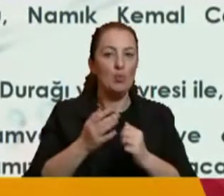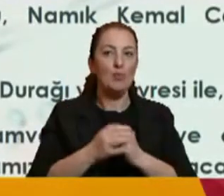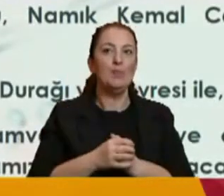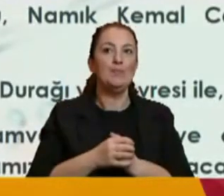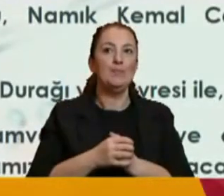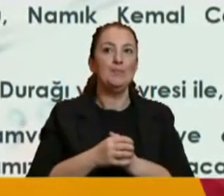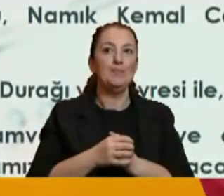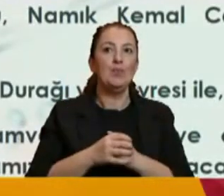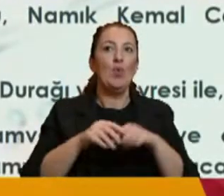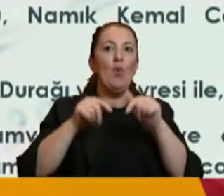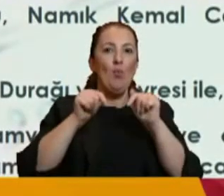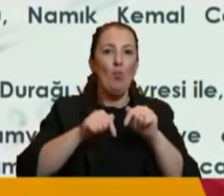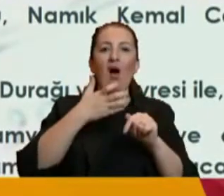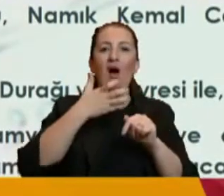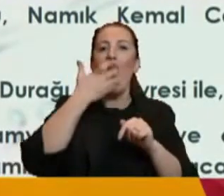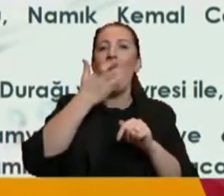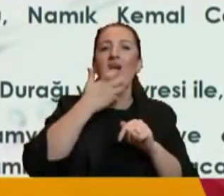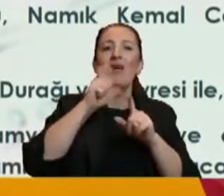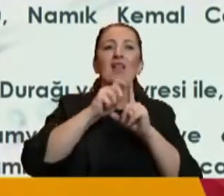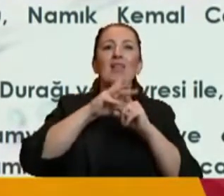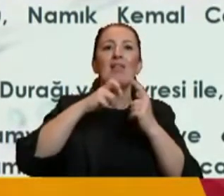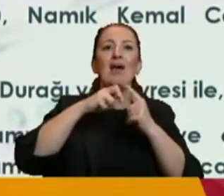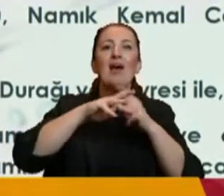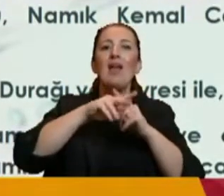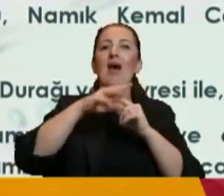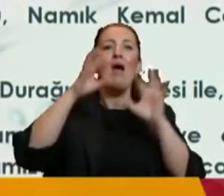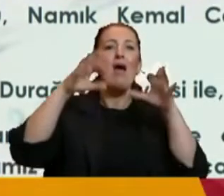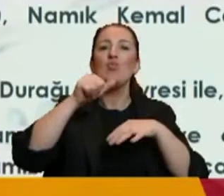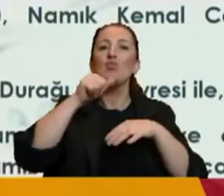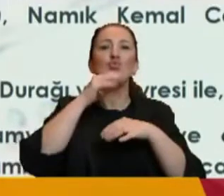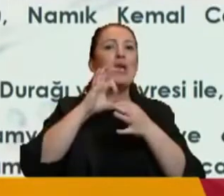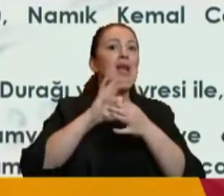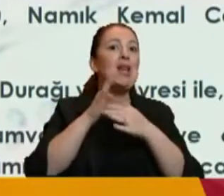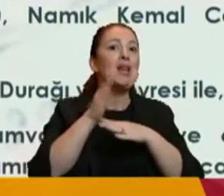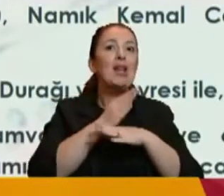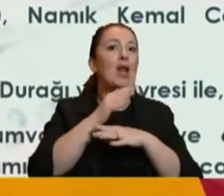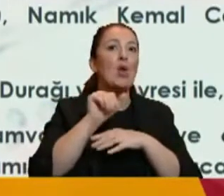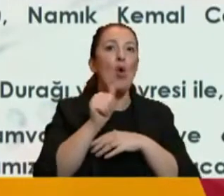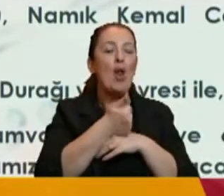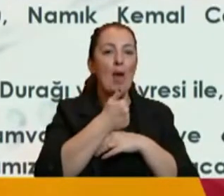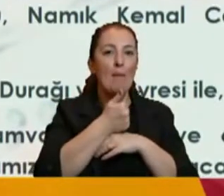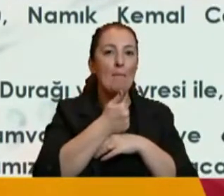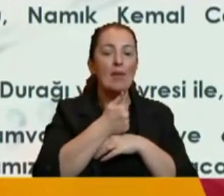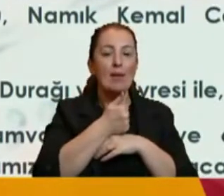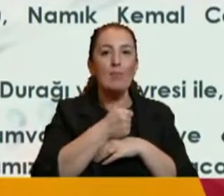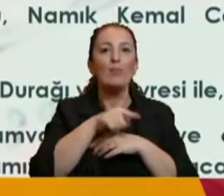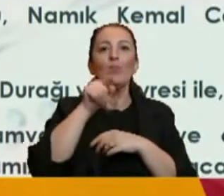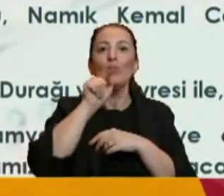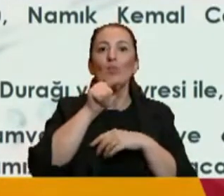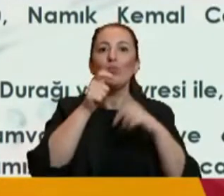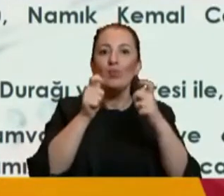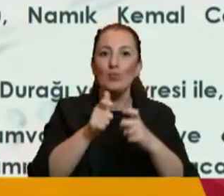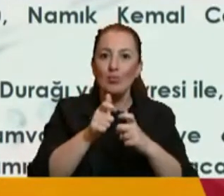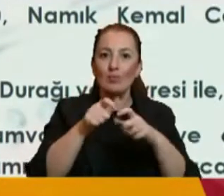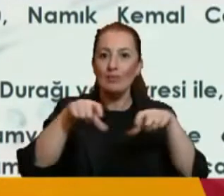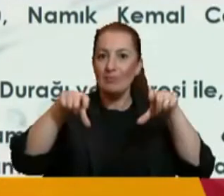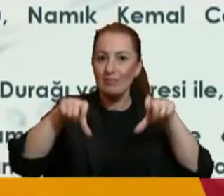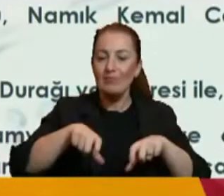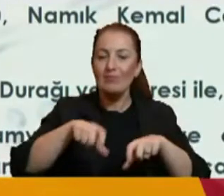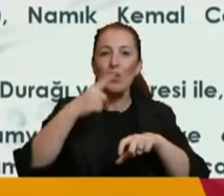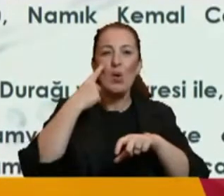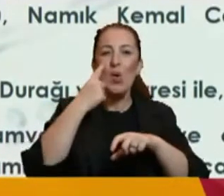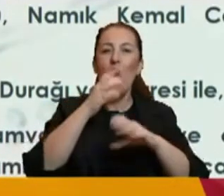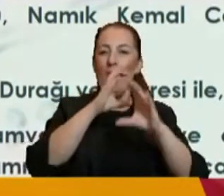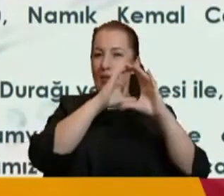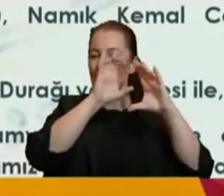bu ayvalıdere yağmur suyu neden önemli Şu bakımdan bu tesisi bu türleri